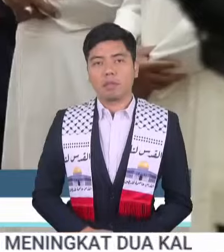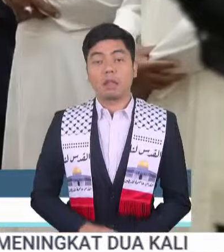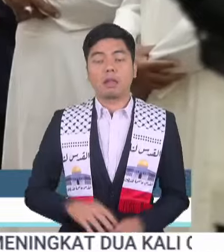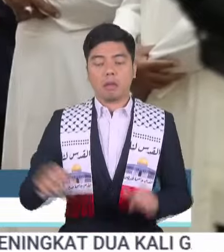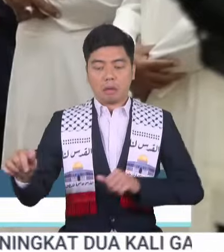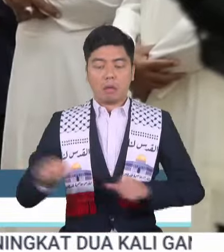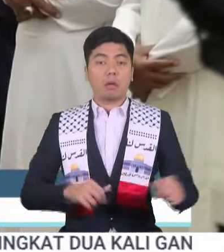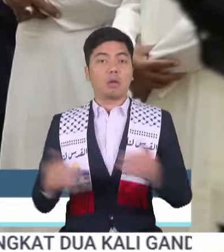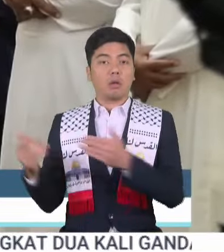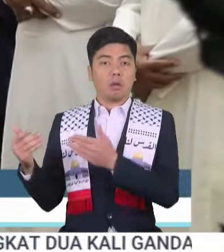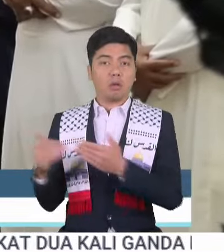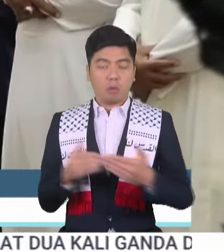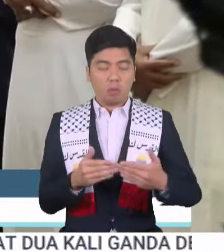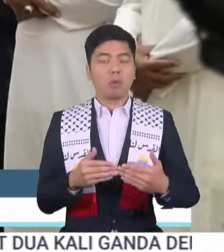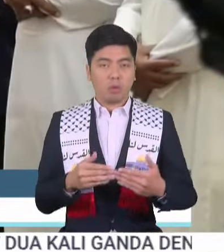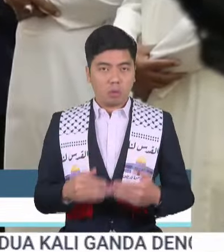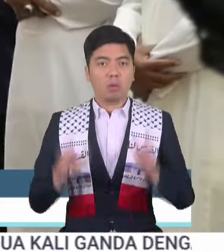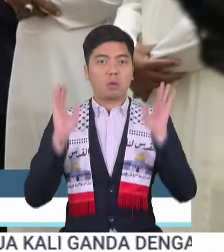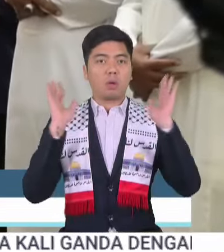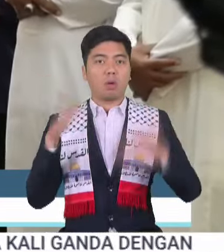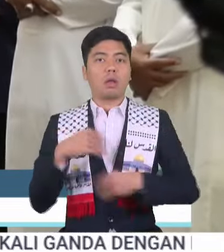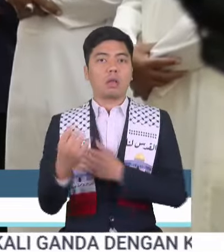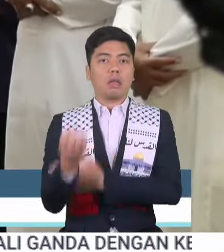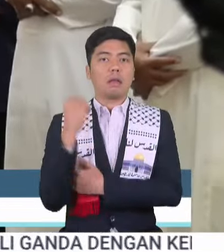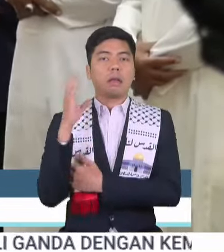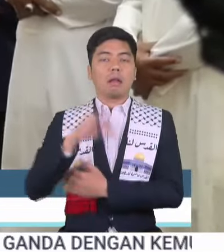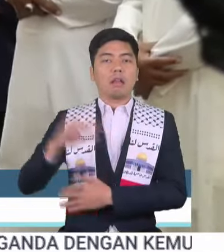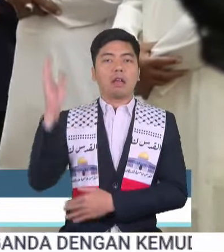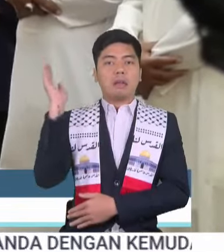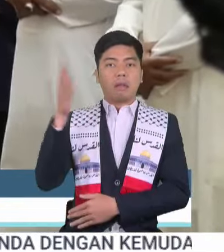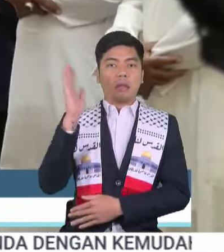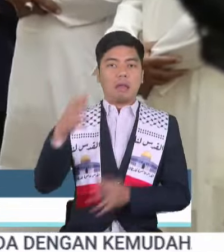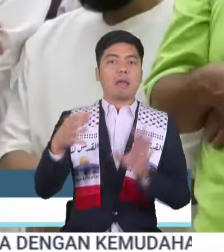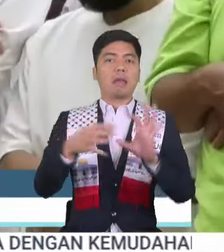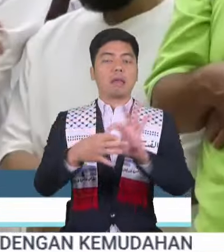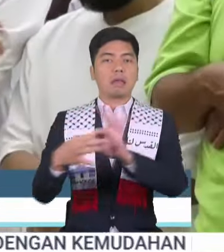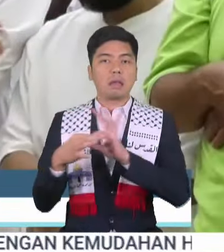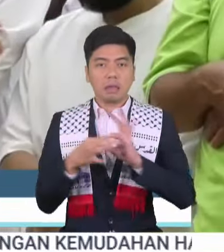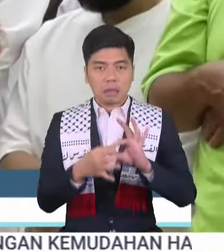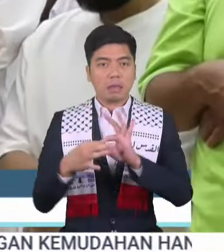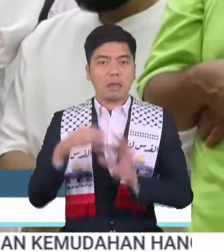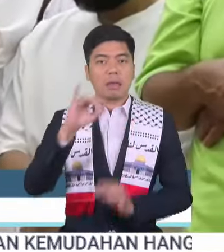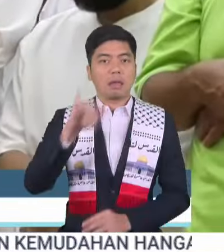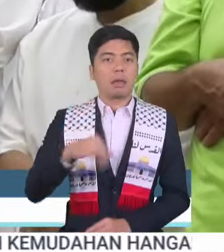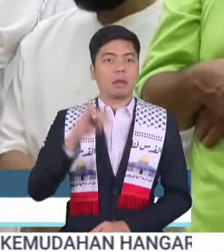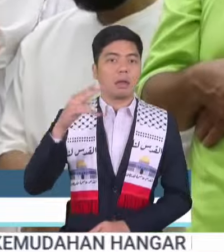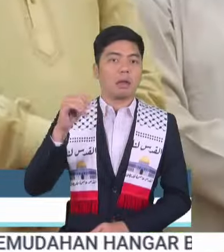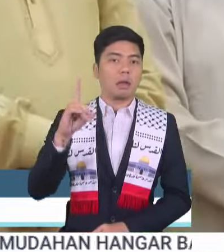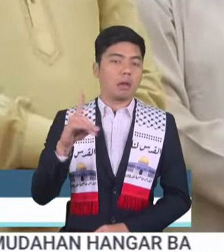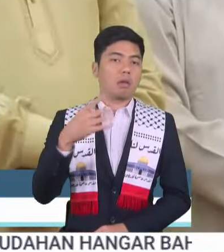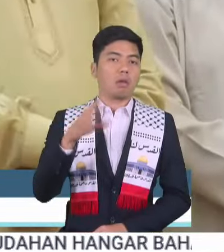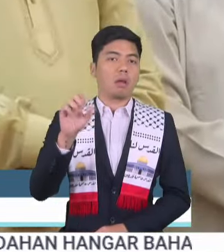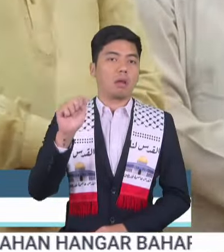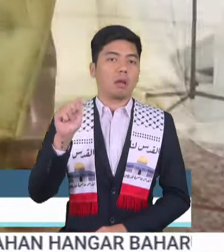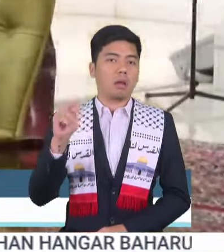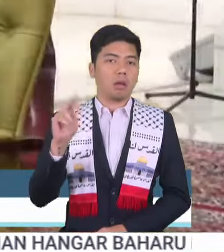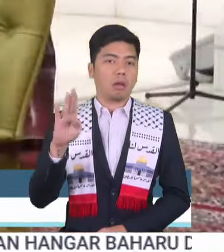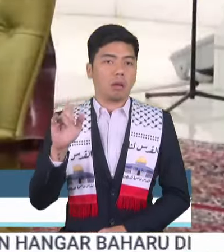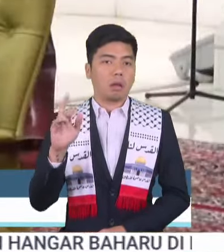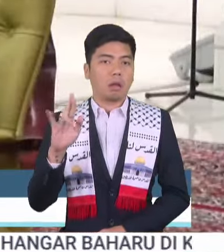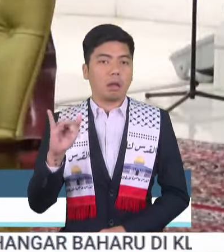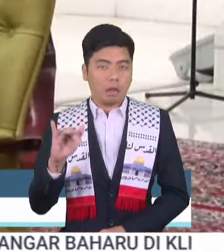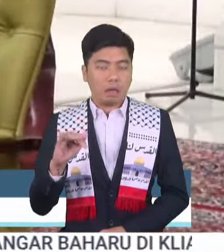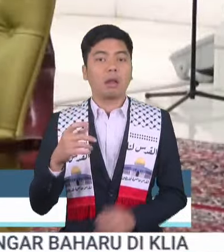Aktiviti diteruskan dengan solat subuh berjemaah serta sesi tazkirah bertajuk Integriti Jihad Sanubariku yang disampaikan Profesor